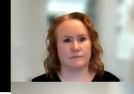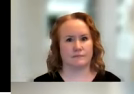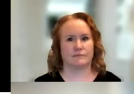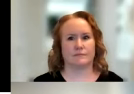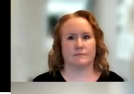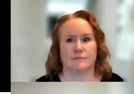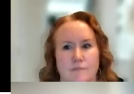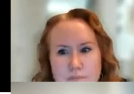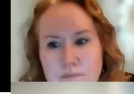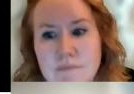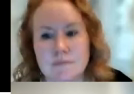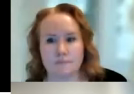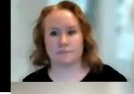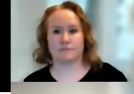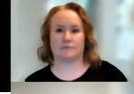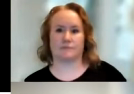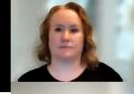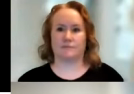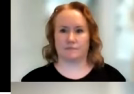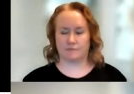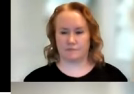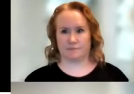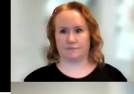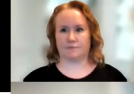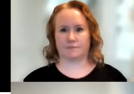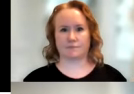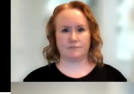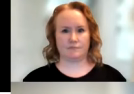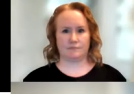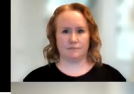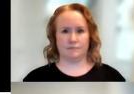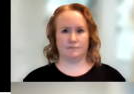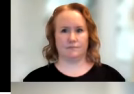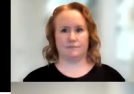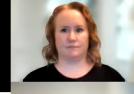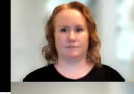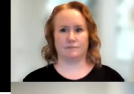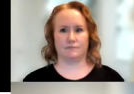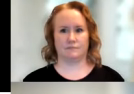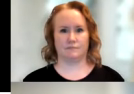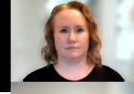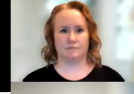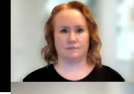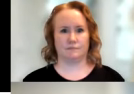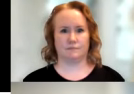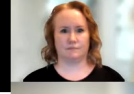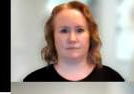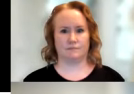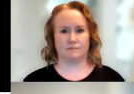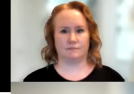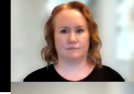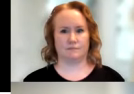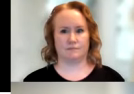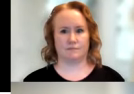innebærer at dersom varen benytter tale, så skal det gis alternative løsninger for tale og stemmestyring, for kommunikasjon, betjening, kontroll